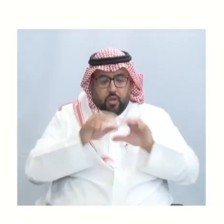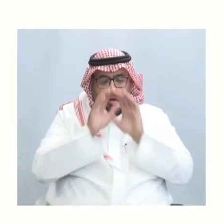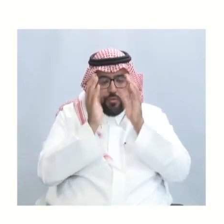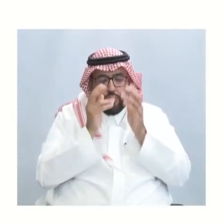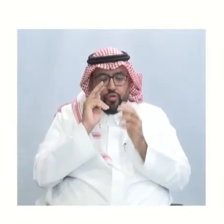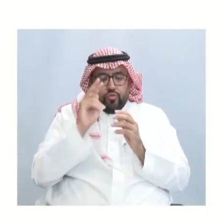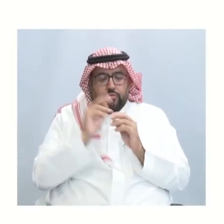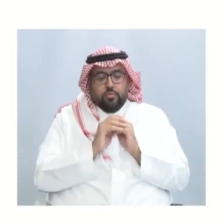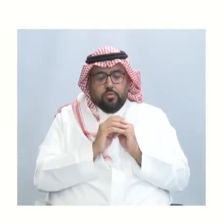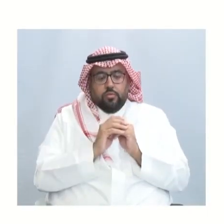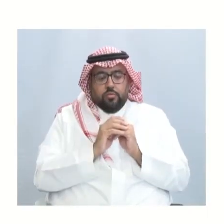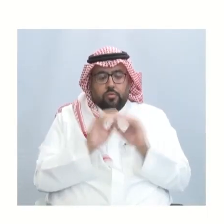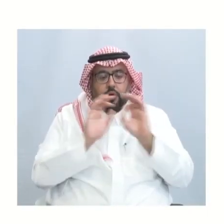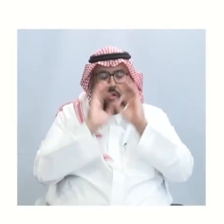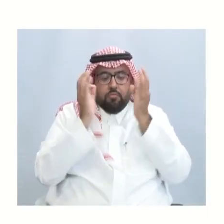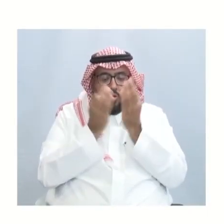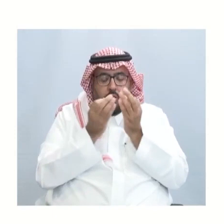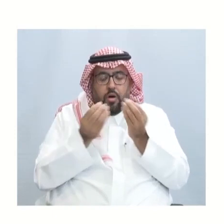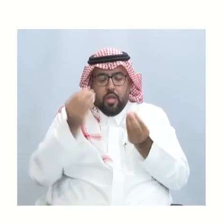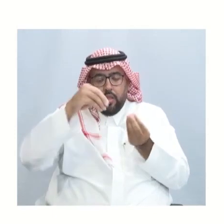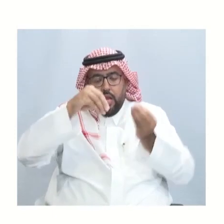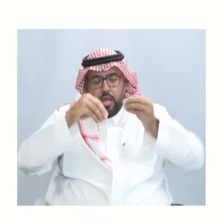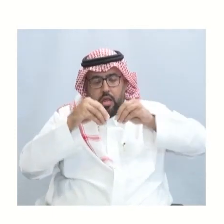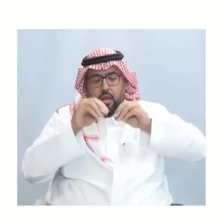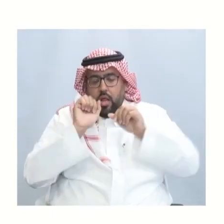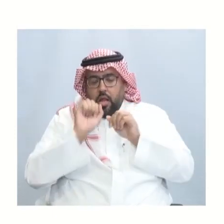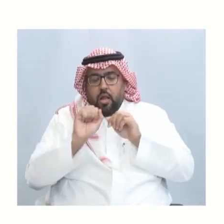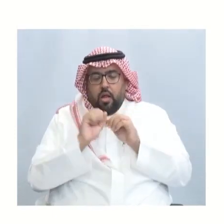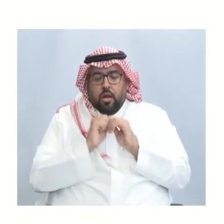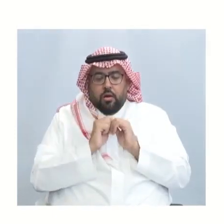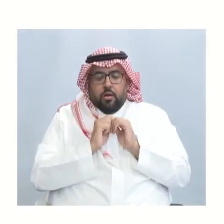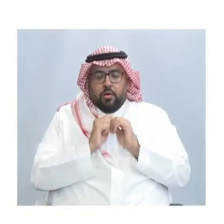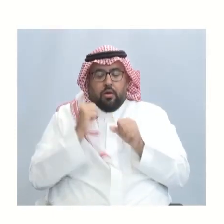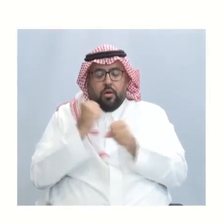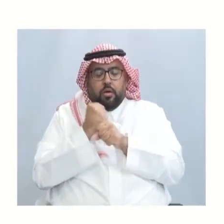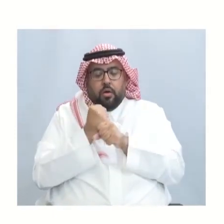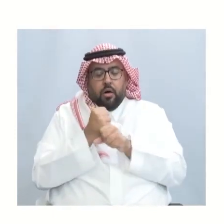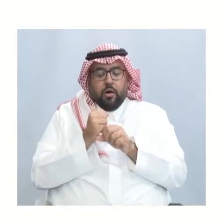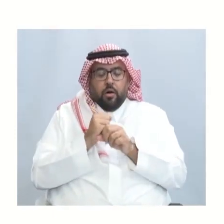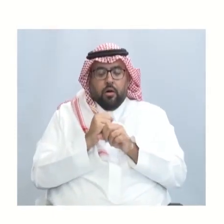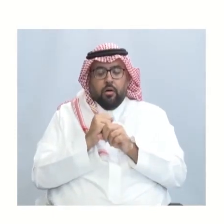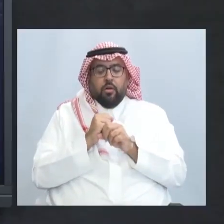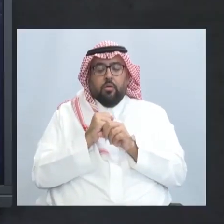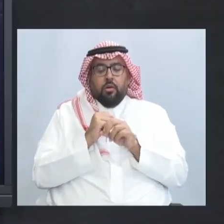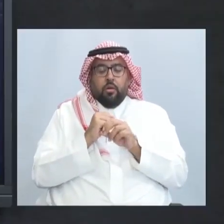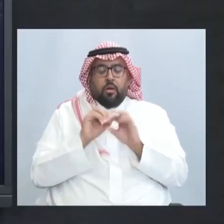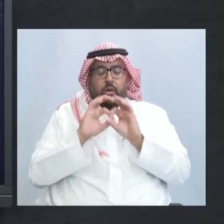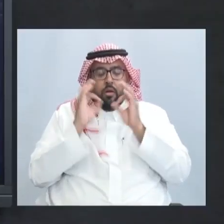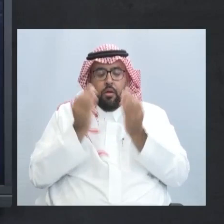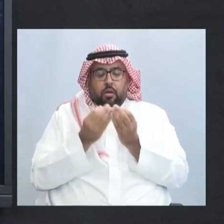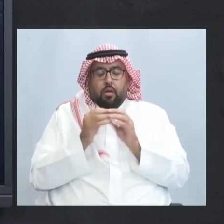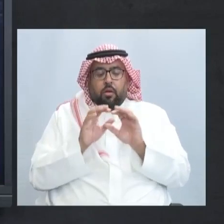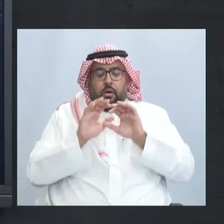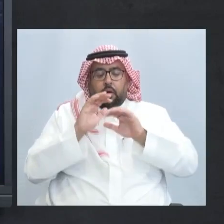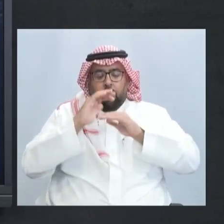هذا الشكل مجموعه من التراكيب تتخصص في اداء وظائف معينه البيض الرهل مجموعه من الاغشيه هذه